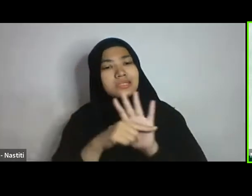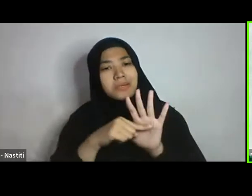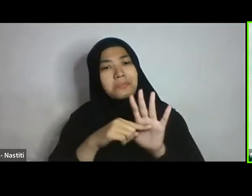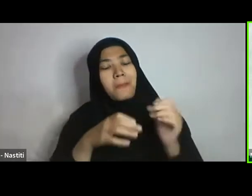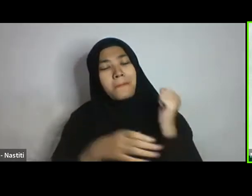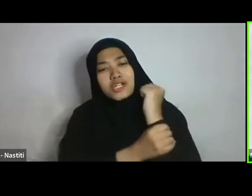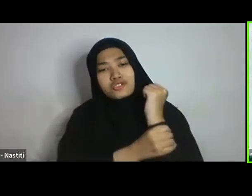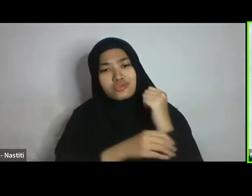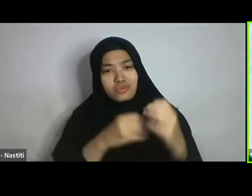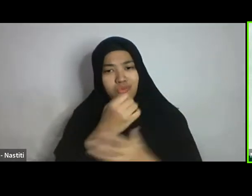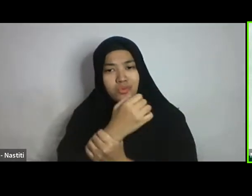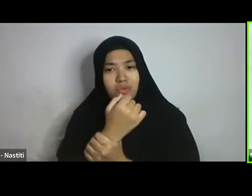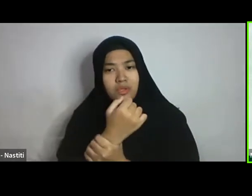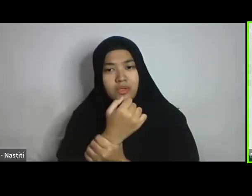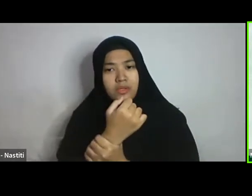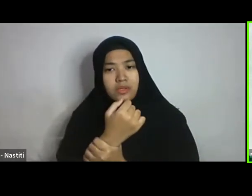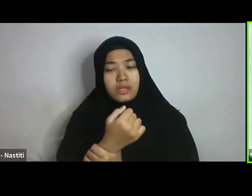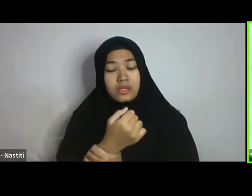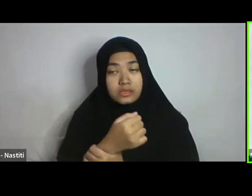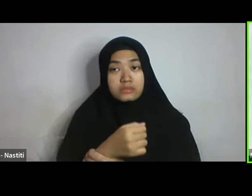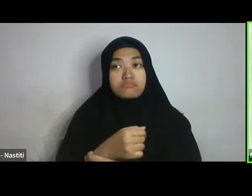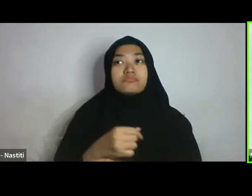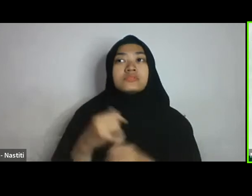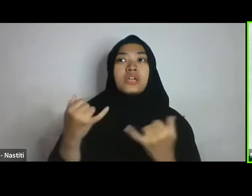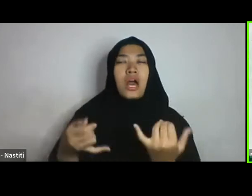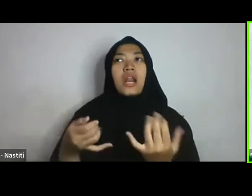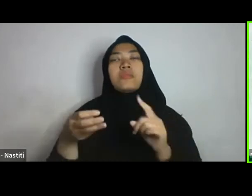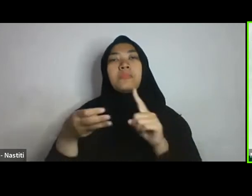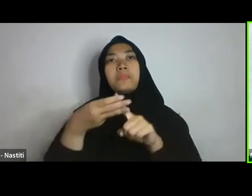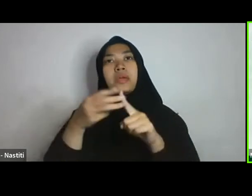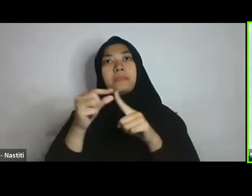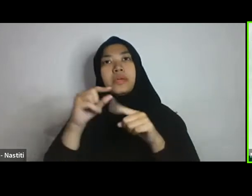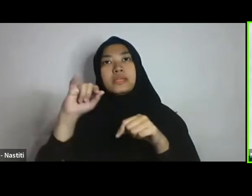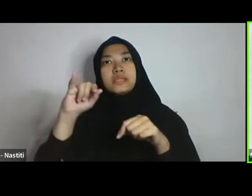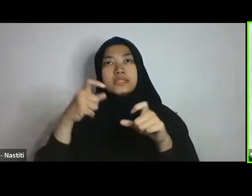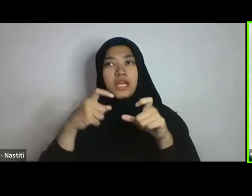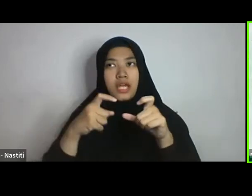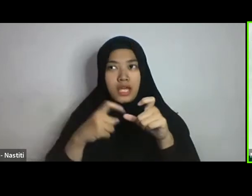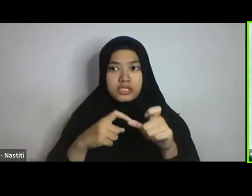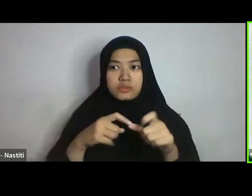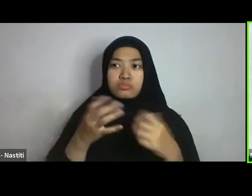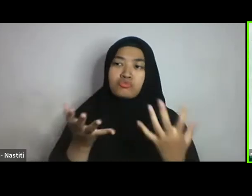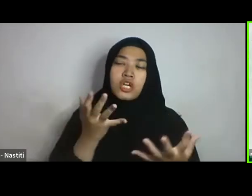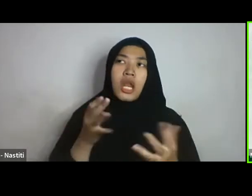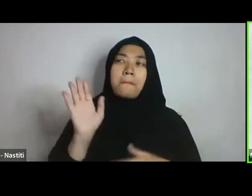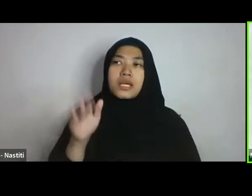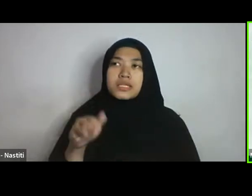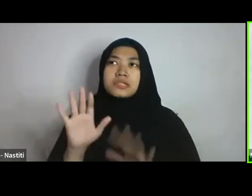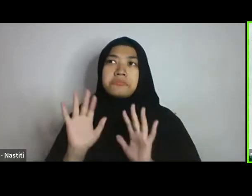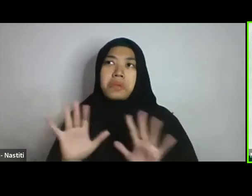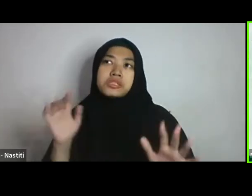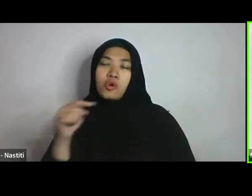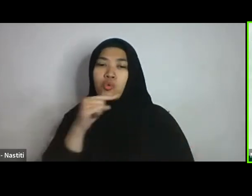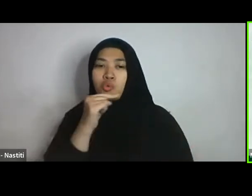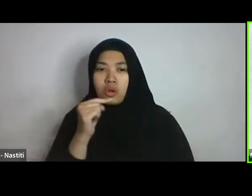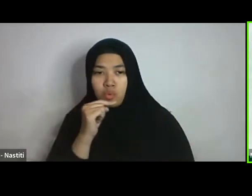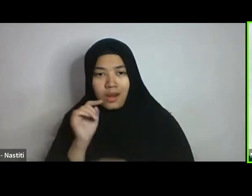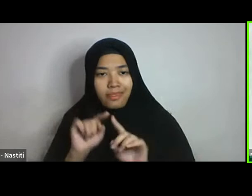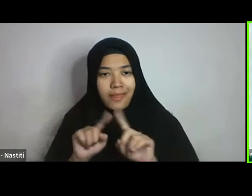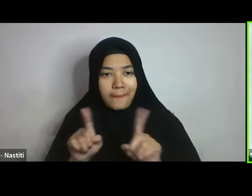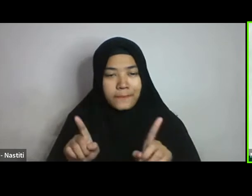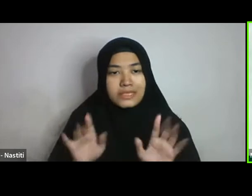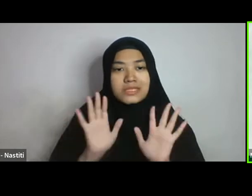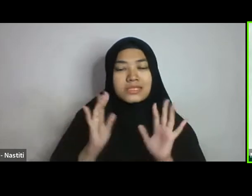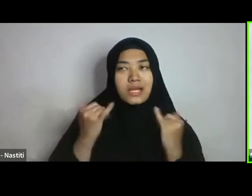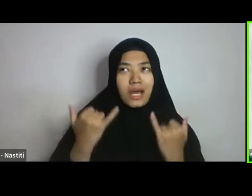banyak kekurangannya ya di sana sini, tapi ini sudah cukup membantu untuk pasien, karena kalau zaman dulu